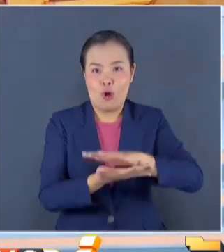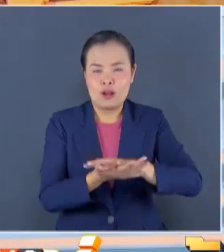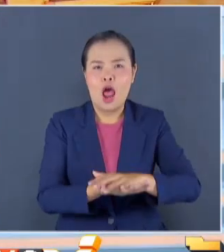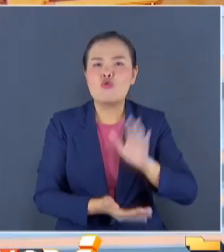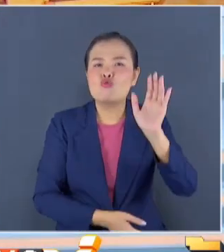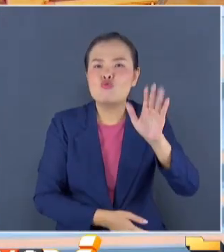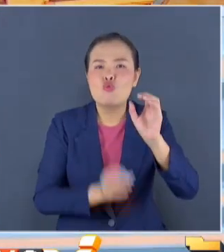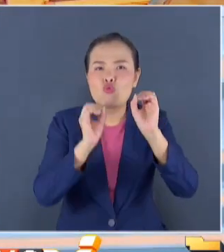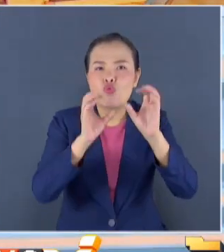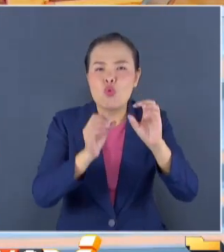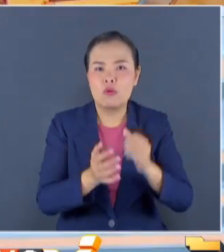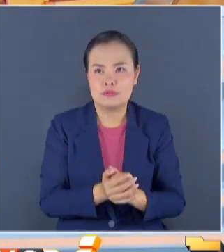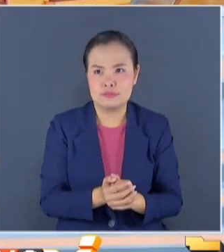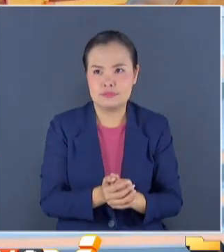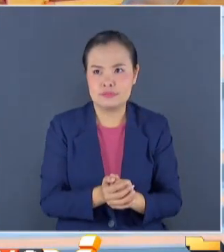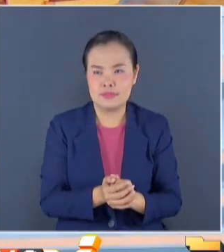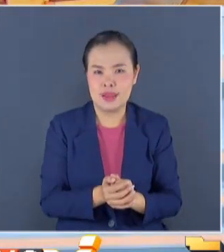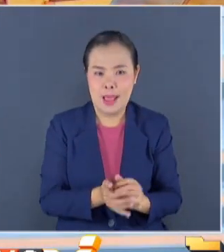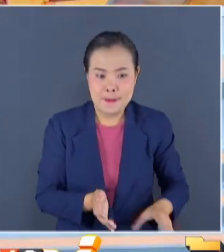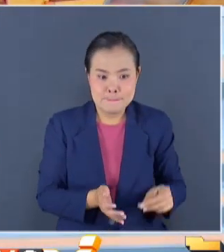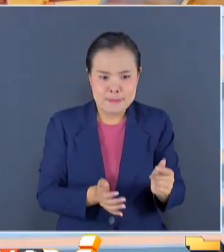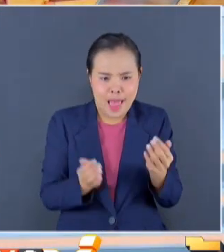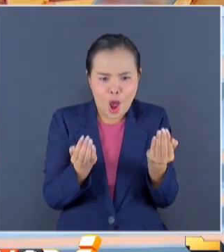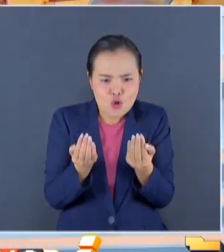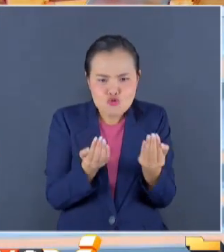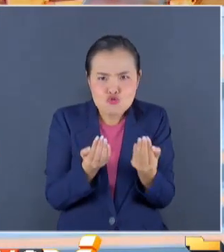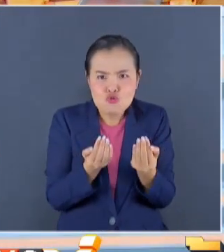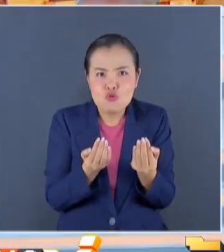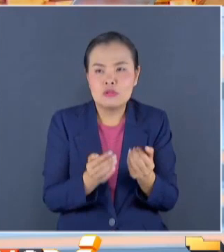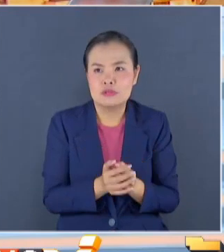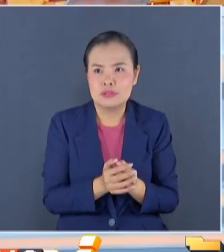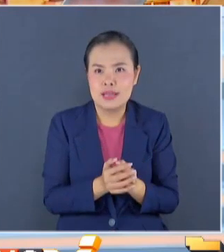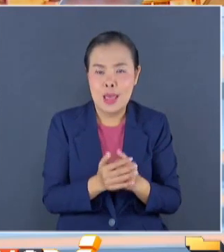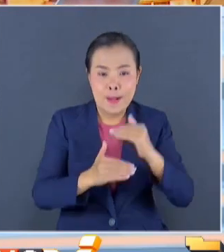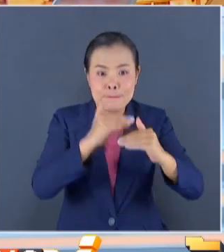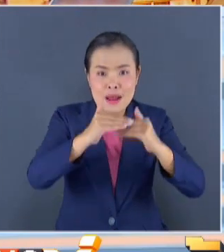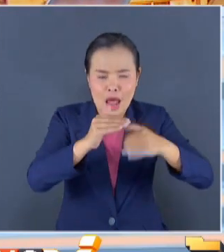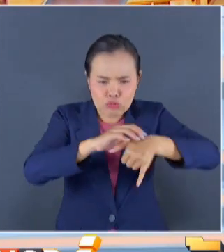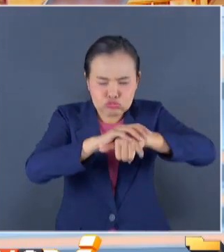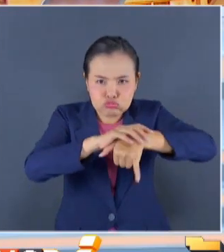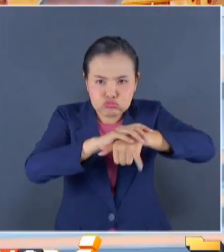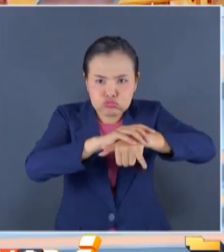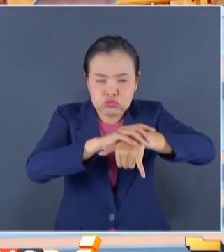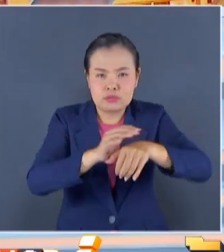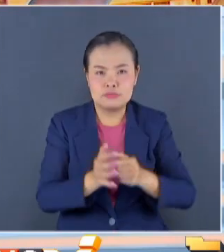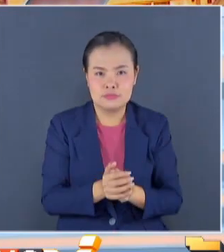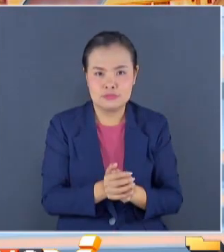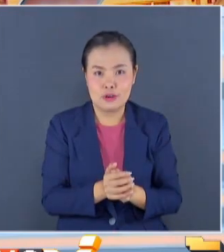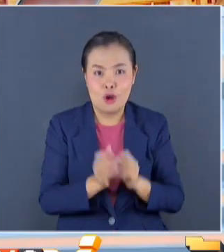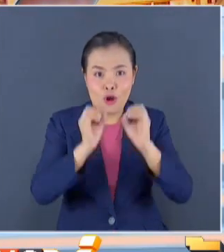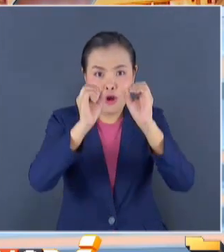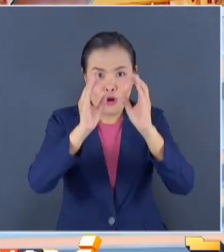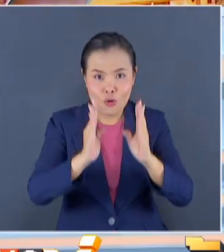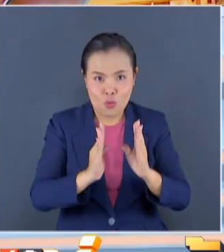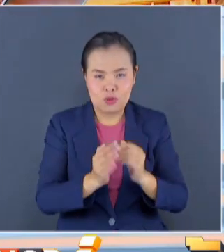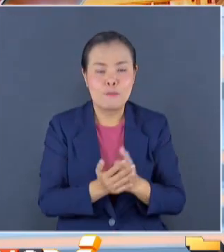ครูครับครูครับอะไรลูกลูกหมาครับลูกหมาติดอยู่ที่ซอกบันไดอ้าวเด็กๆบอกคุณครูแบบนี้คุณ